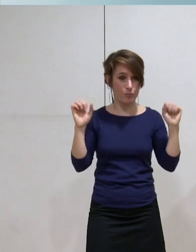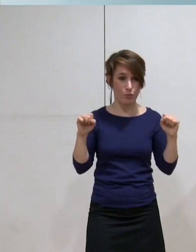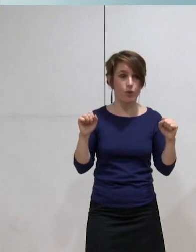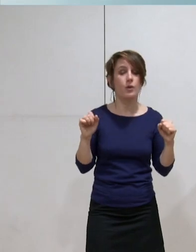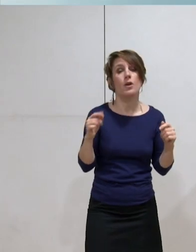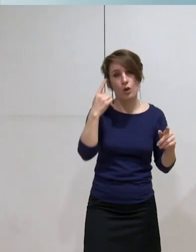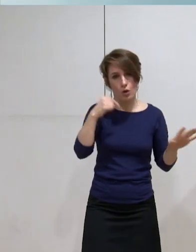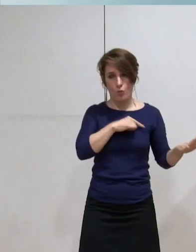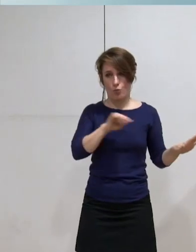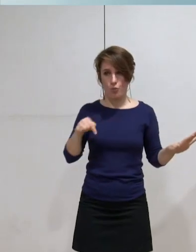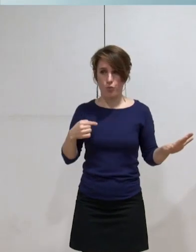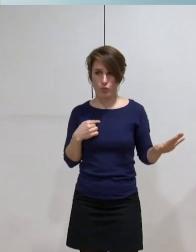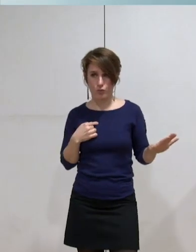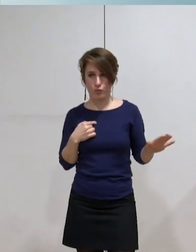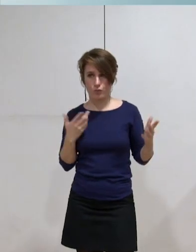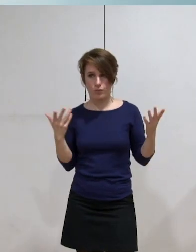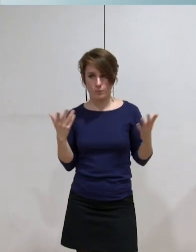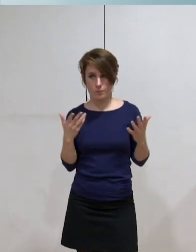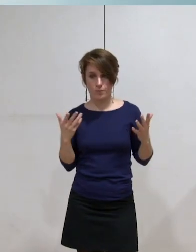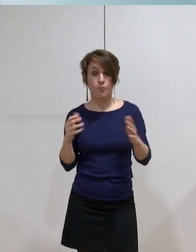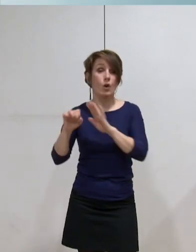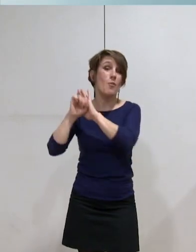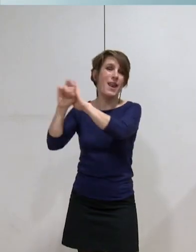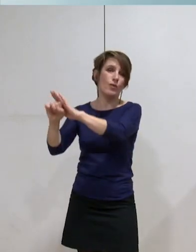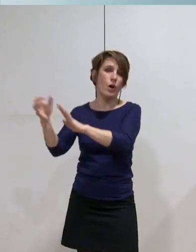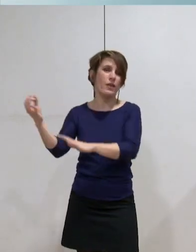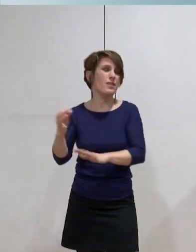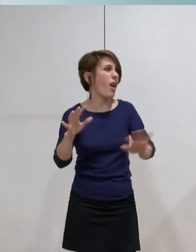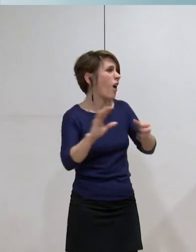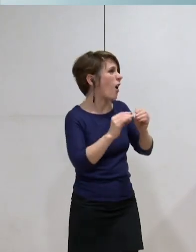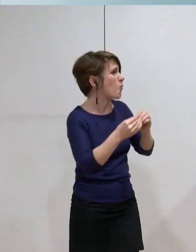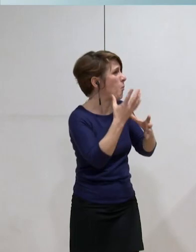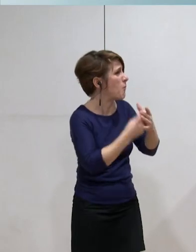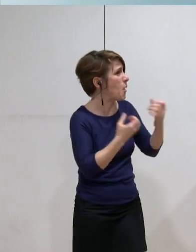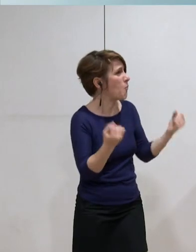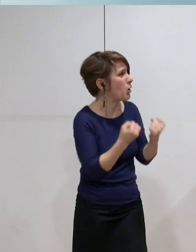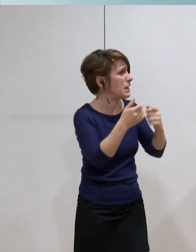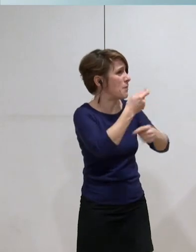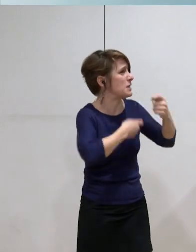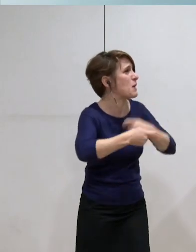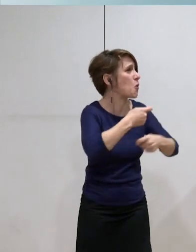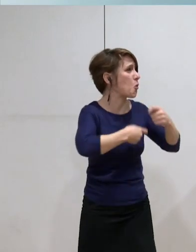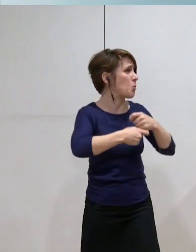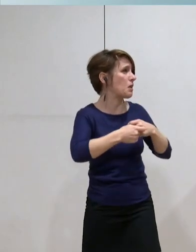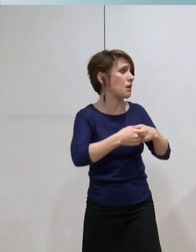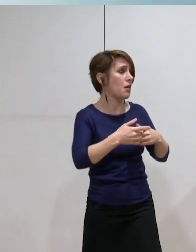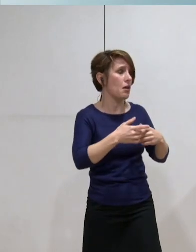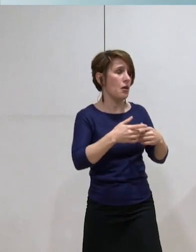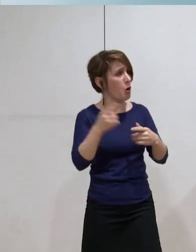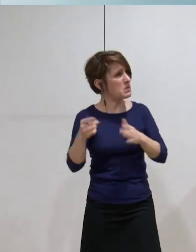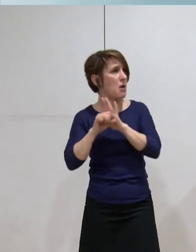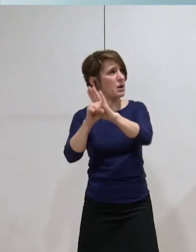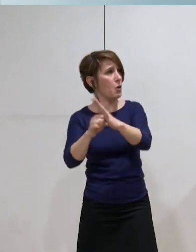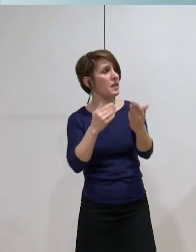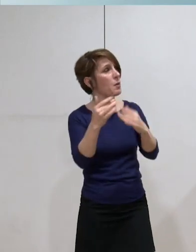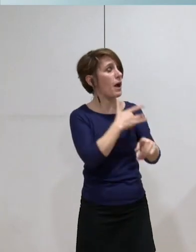concerne loin d'opposer comme le fait la droite le dynamisme économique et la santé des populations en proposant comme seule opportunité une